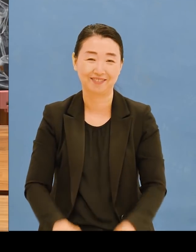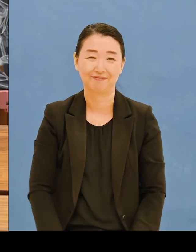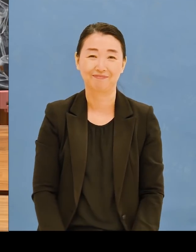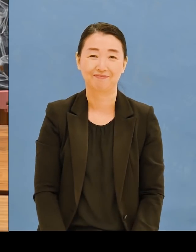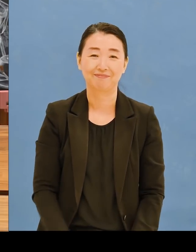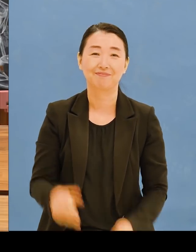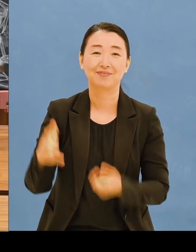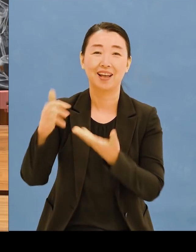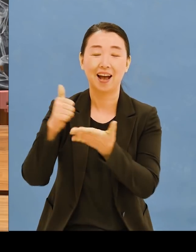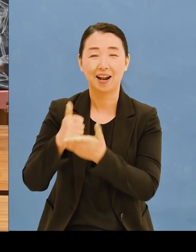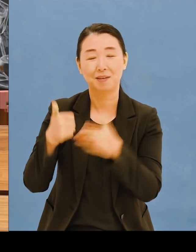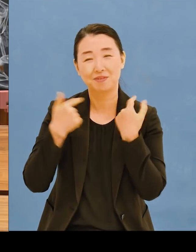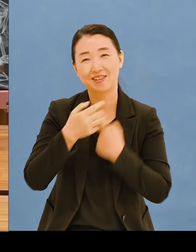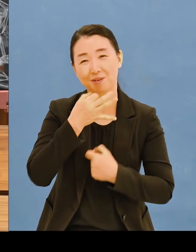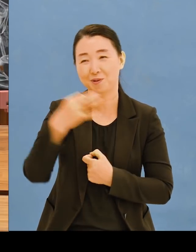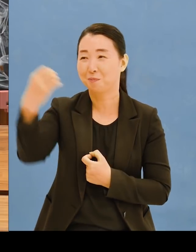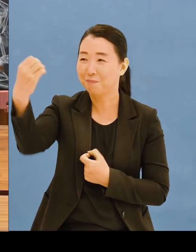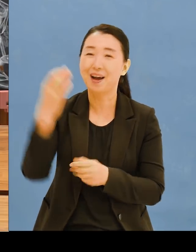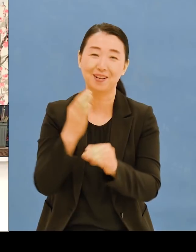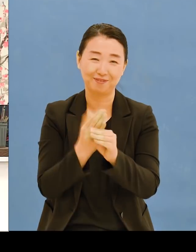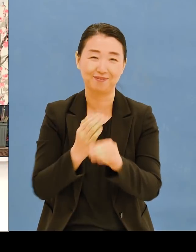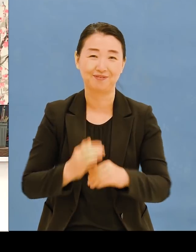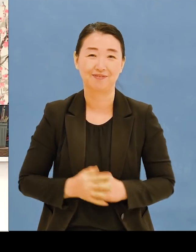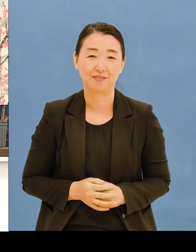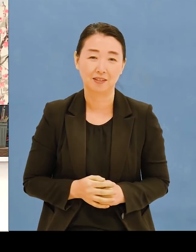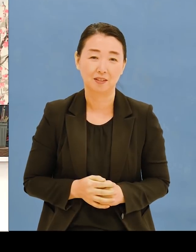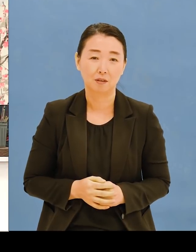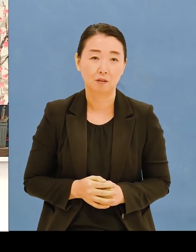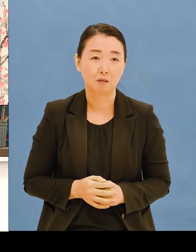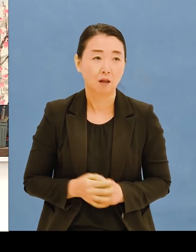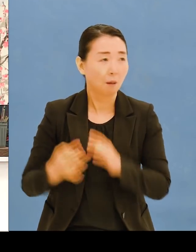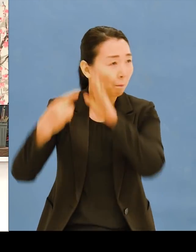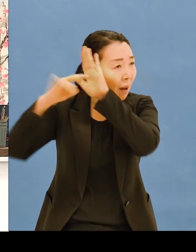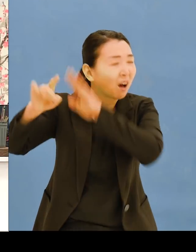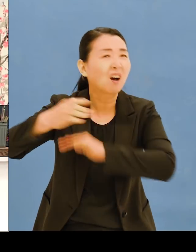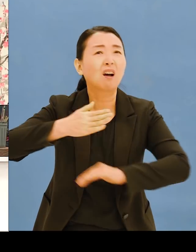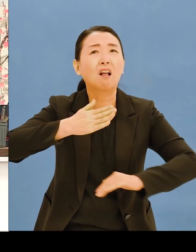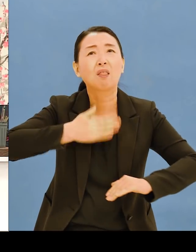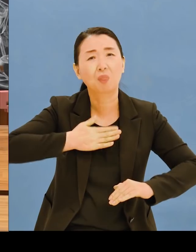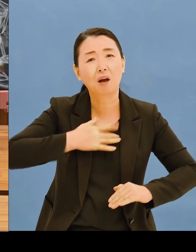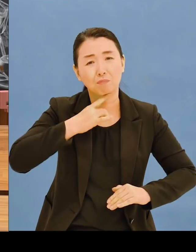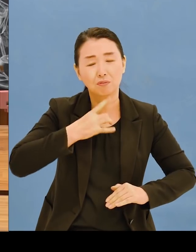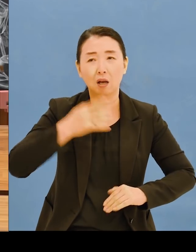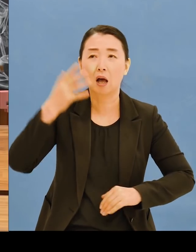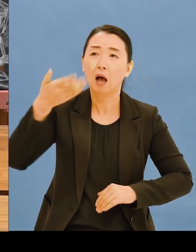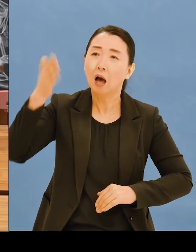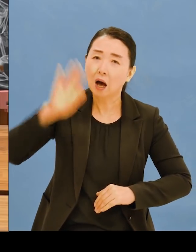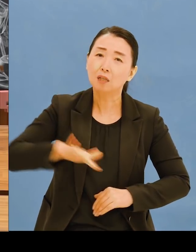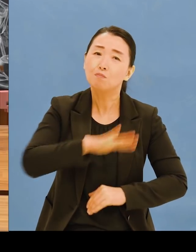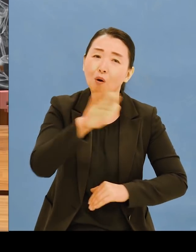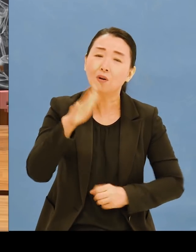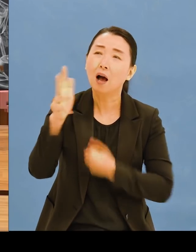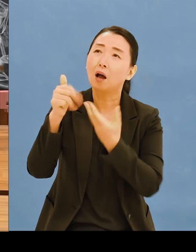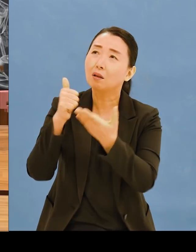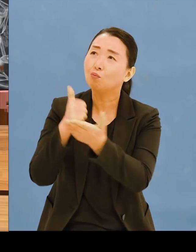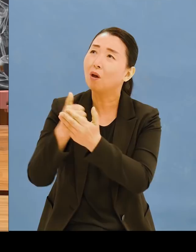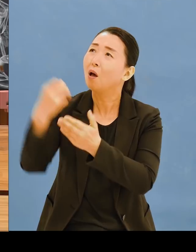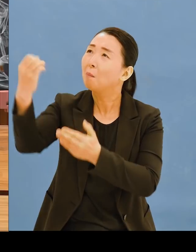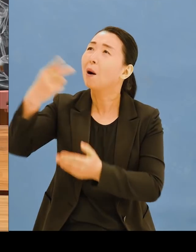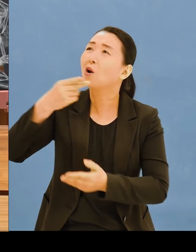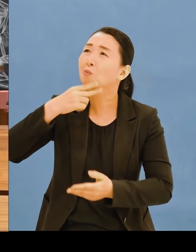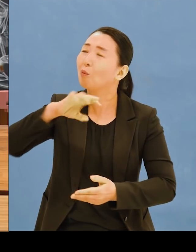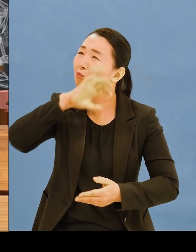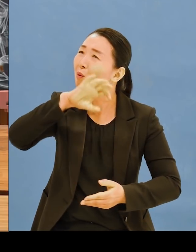있더라고요. 하나님은 늘 음성으로 말씀을 하시거든요. 듣지 않는 건 나였는데 맞아요. 하나님 왜 말씀을 하지 않냐고 늘 하늘에 대고